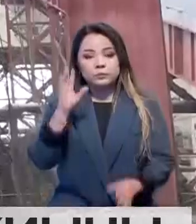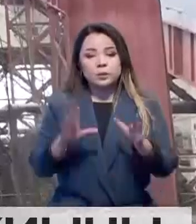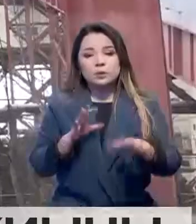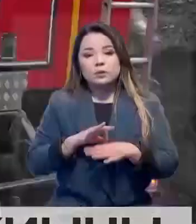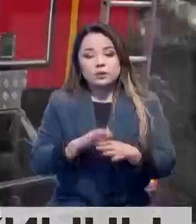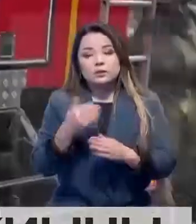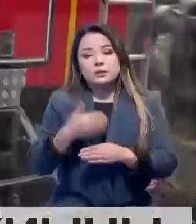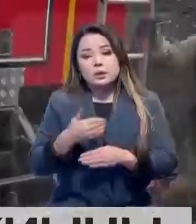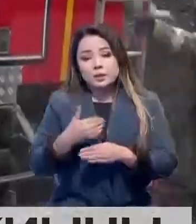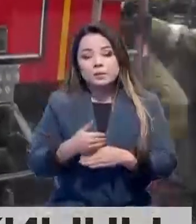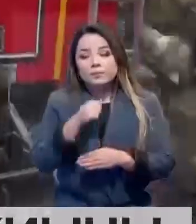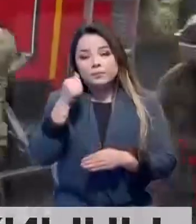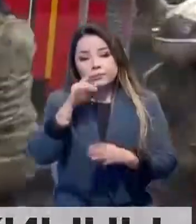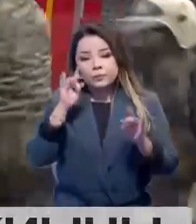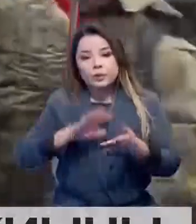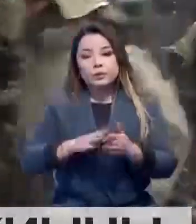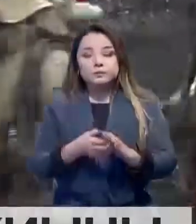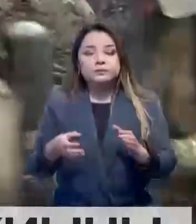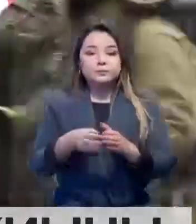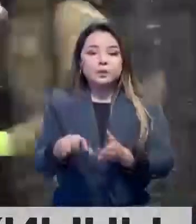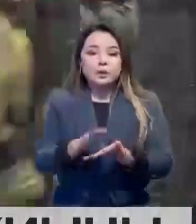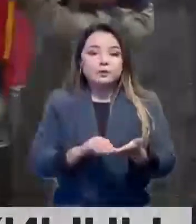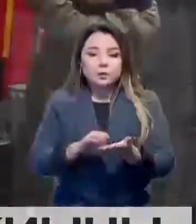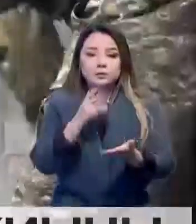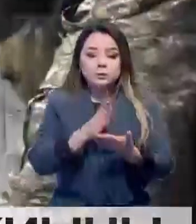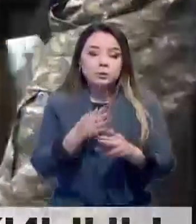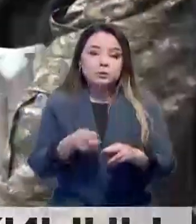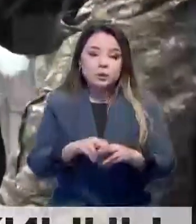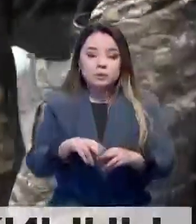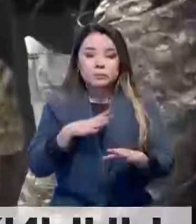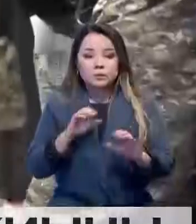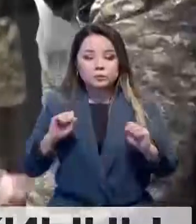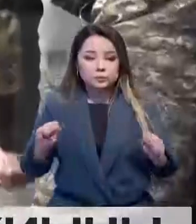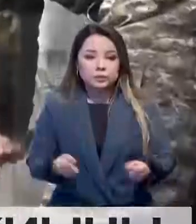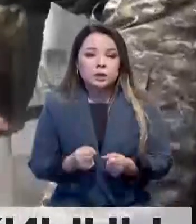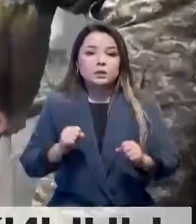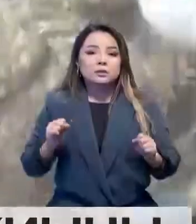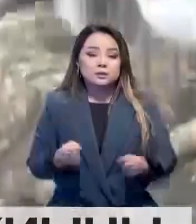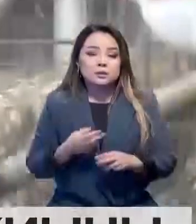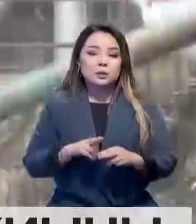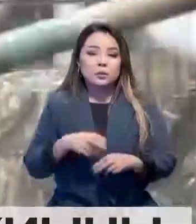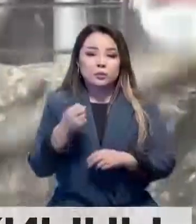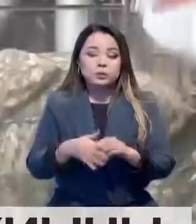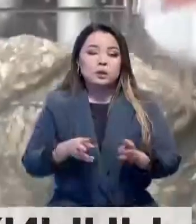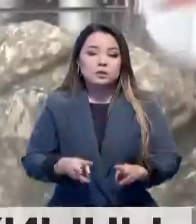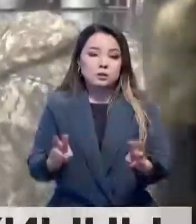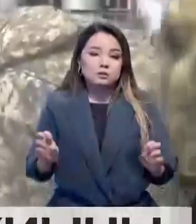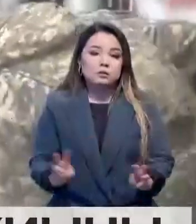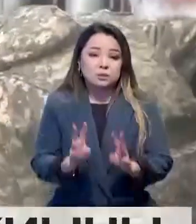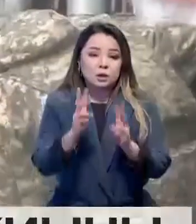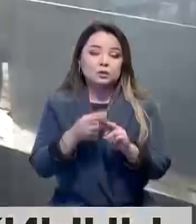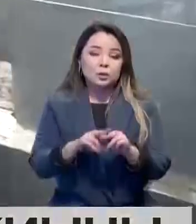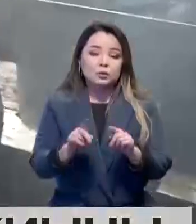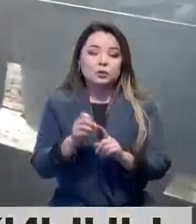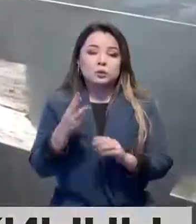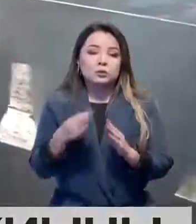Оқу-жаттығудың сценарийі былтырғы болған төтенше жағдайды қайталағандай. Сол кезде қақаған аязда қаладағы жылу орталықтарының бірінде өрт шығып, бірнеше